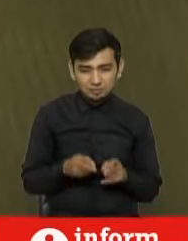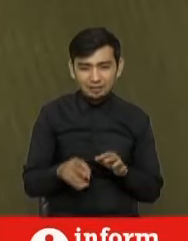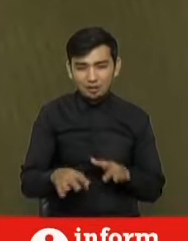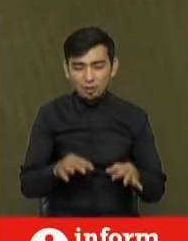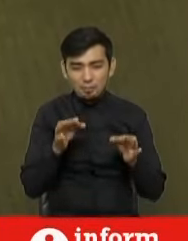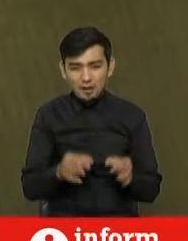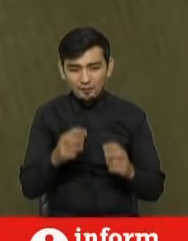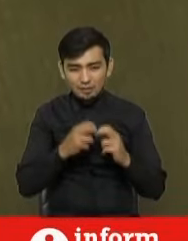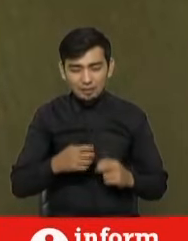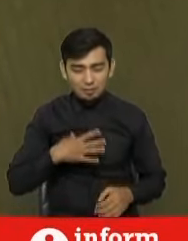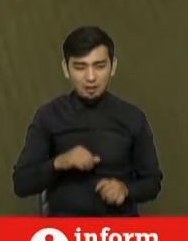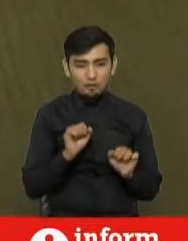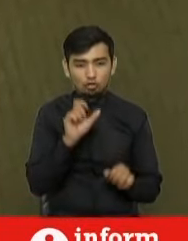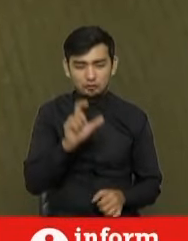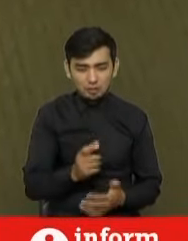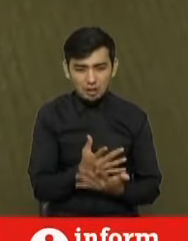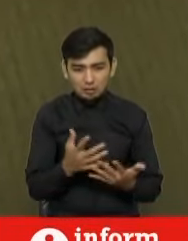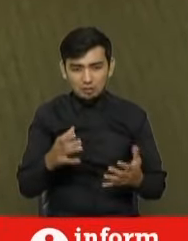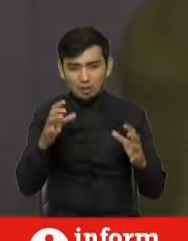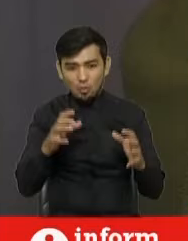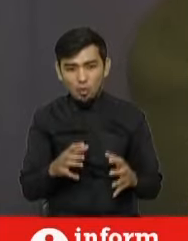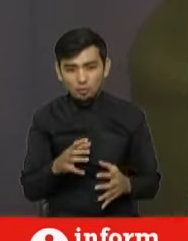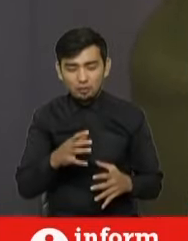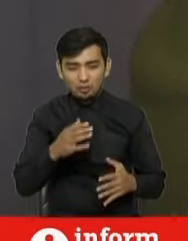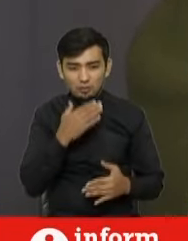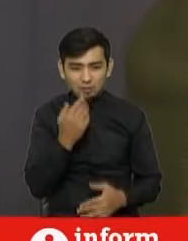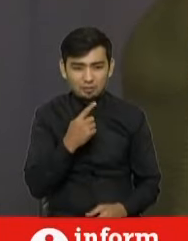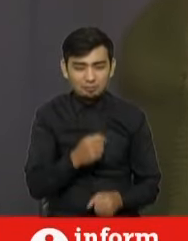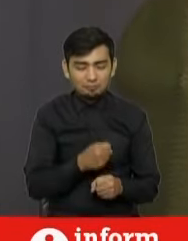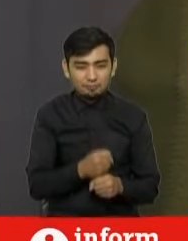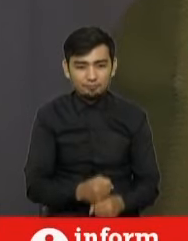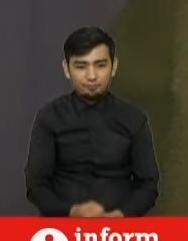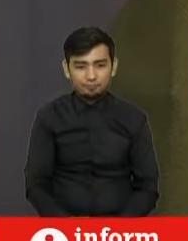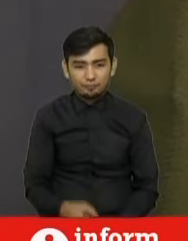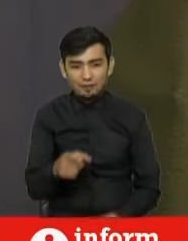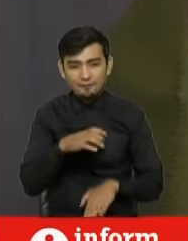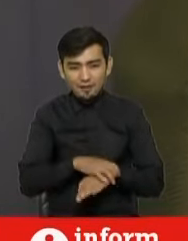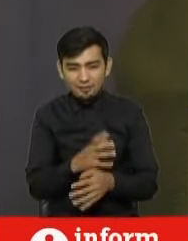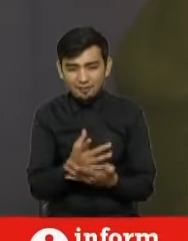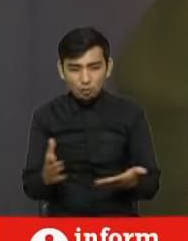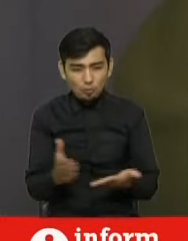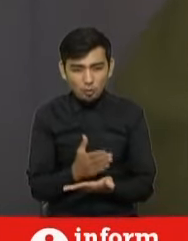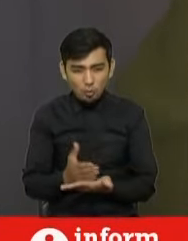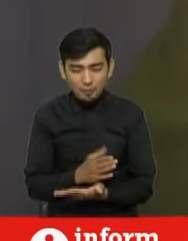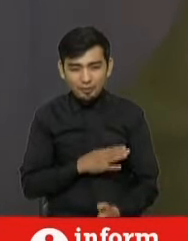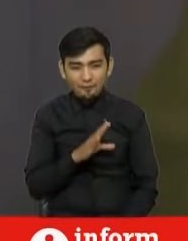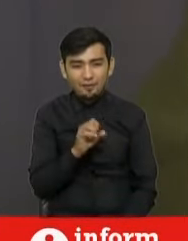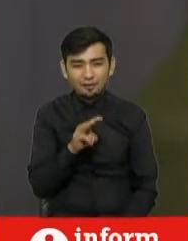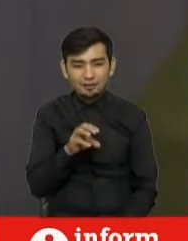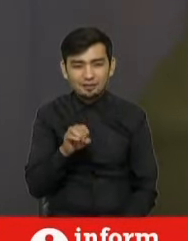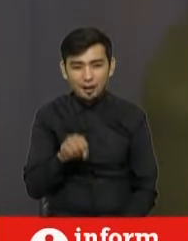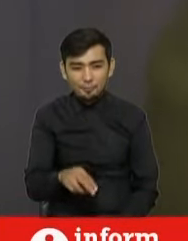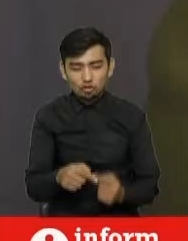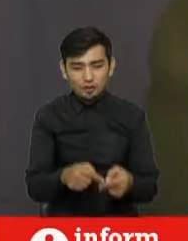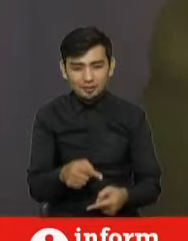айтады. Тергеушінің өзі бірқатар заңсыздыққа барған дейді. Ол жаңа дәлелдерді өшіріп тастаған, WhatsApp-пен жаңағы